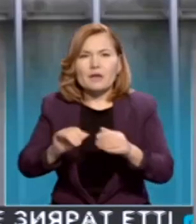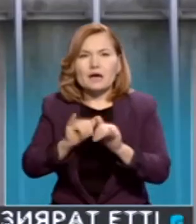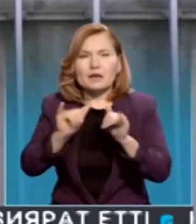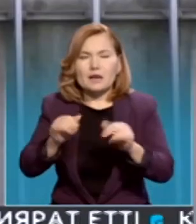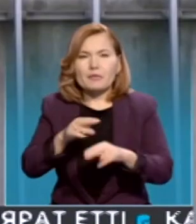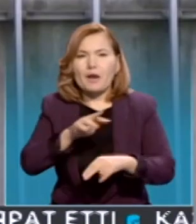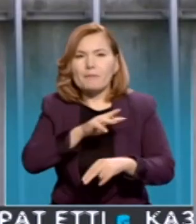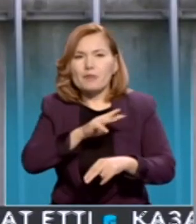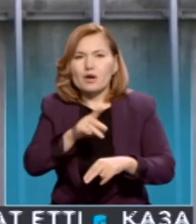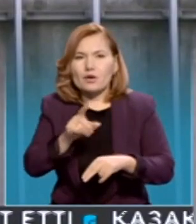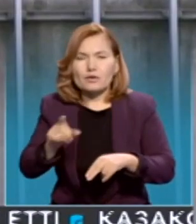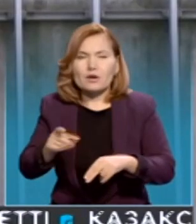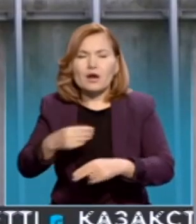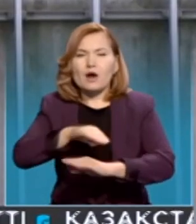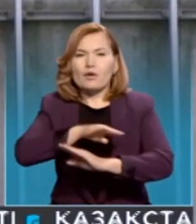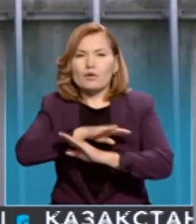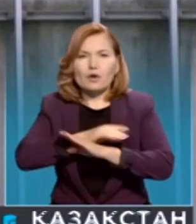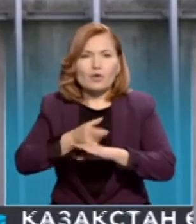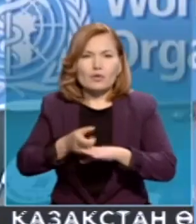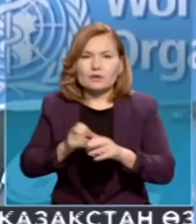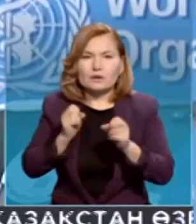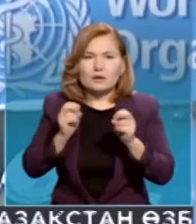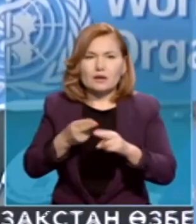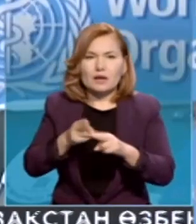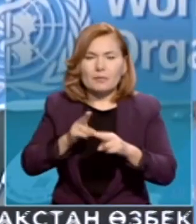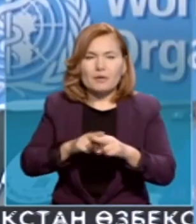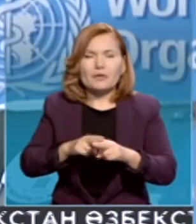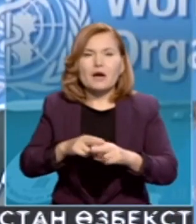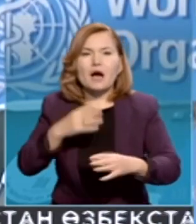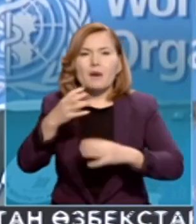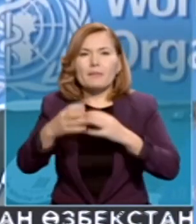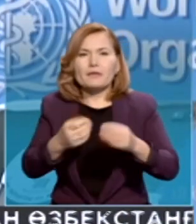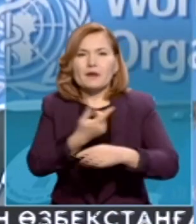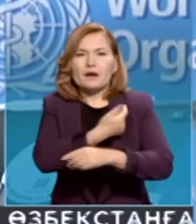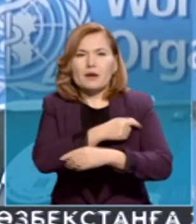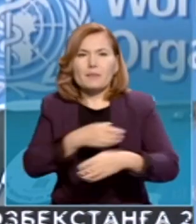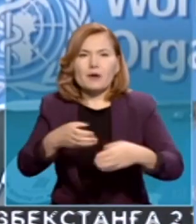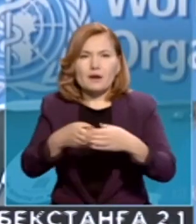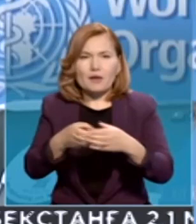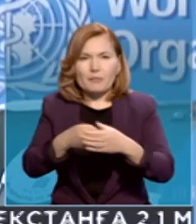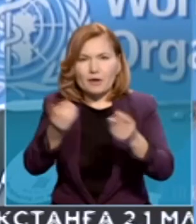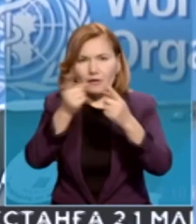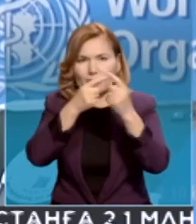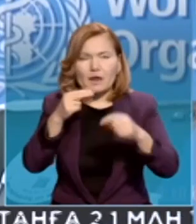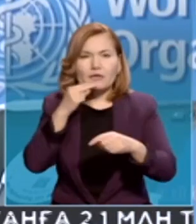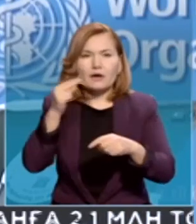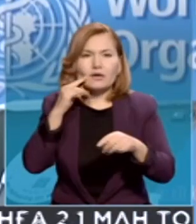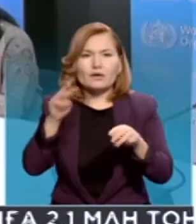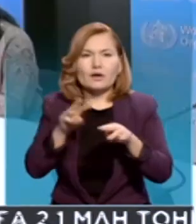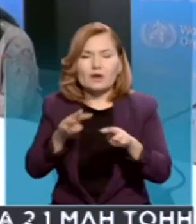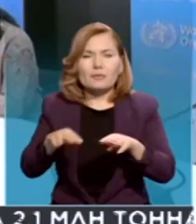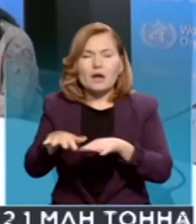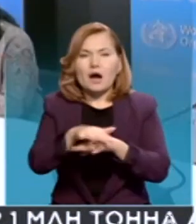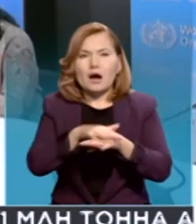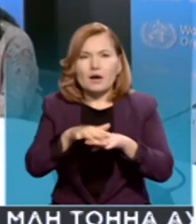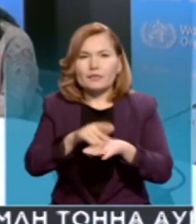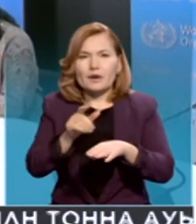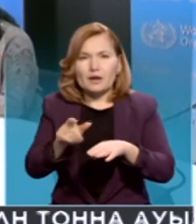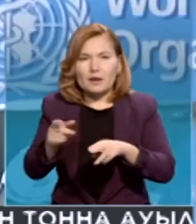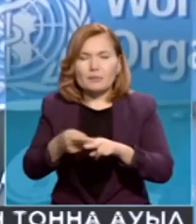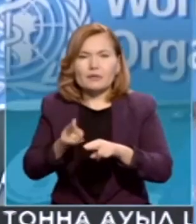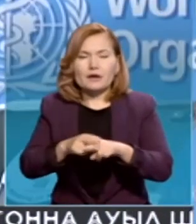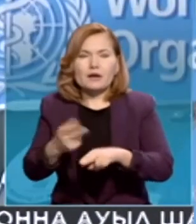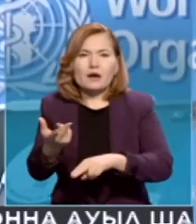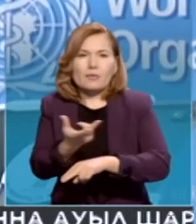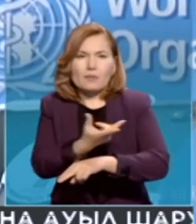түсіп, миллиондаған адамның өліміне әкелуі мүмкін. Бұл орайда халықаралық медициналық мекеме Қытай үкіметінің тұрғындарды иммундауға